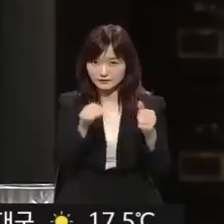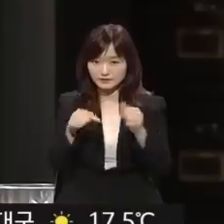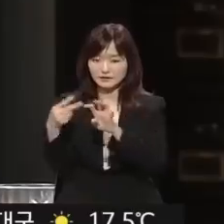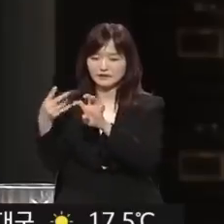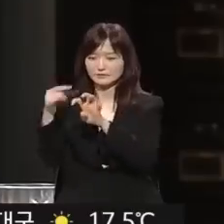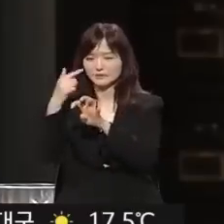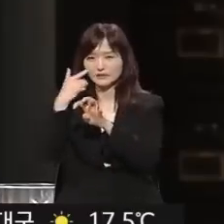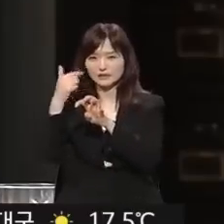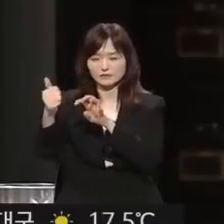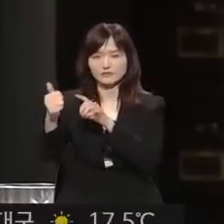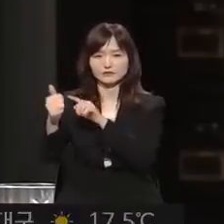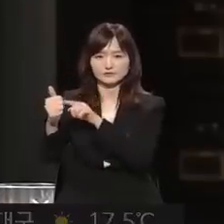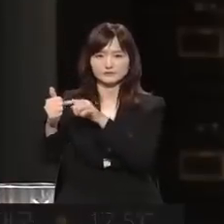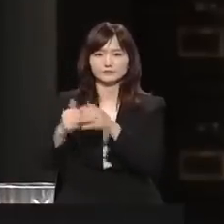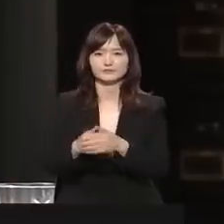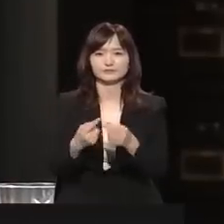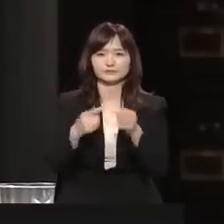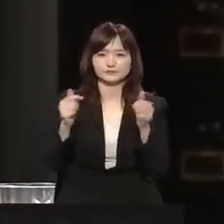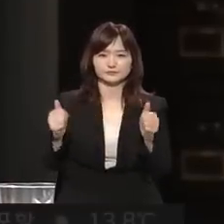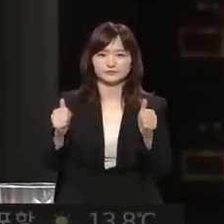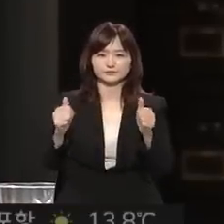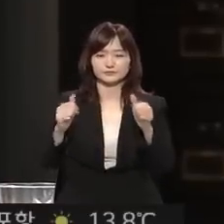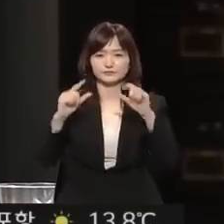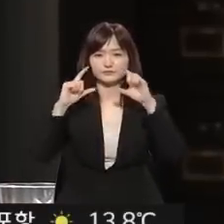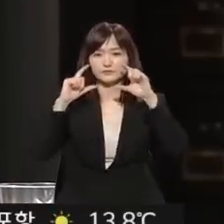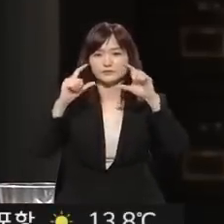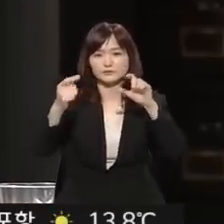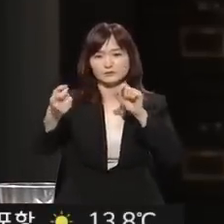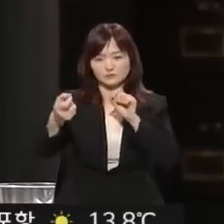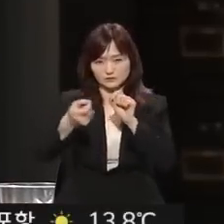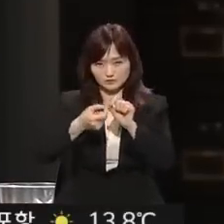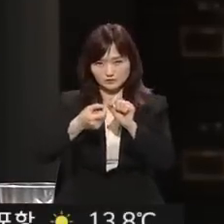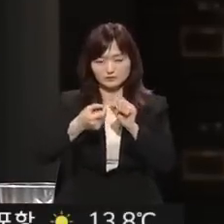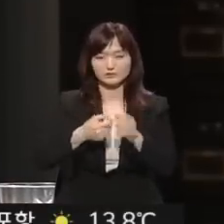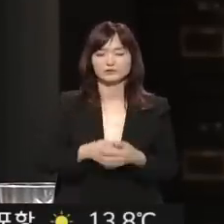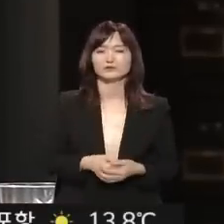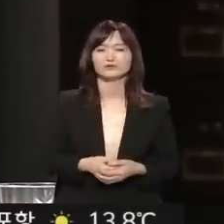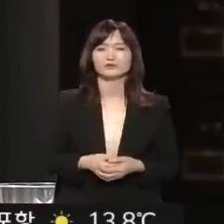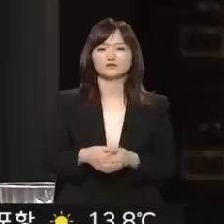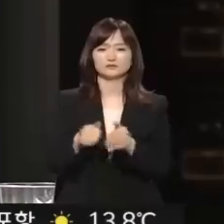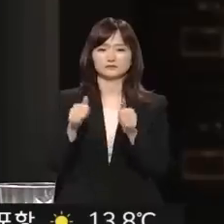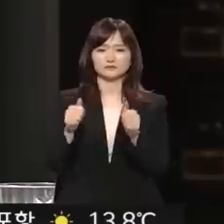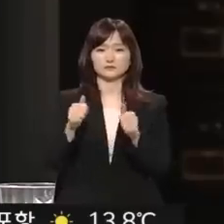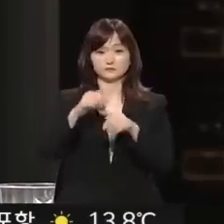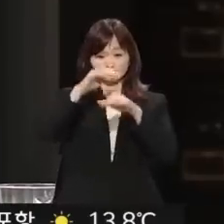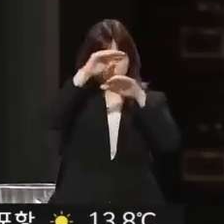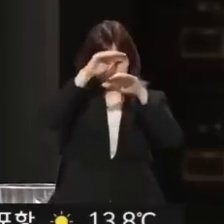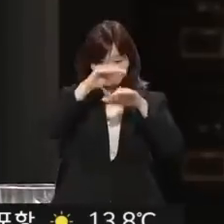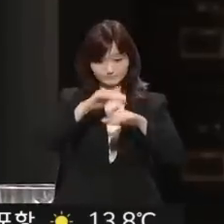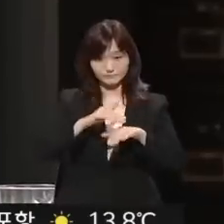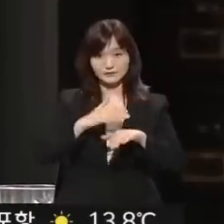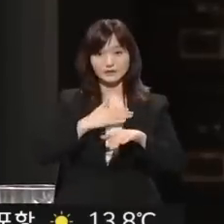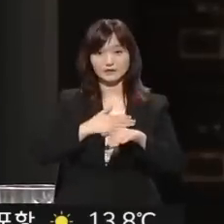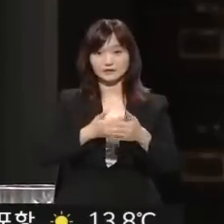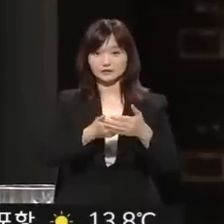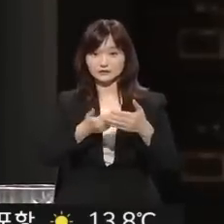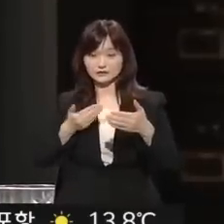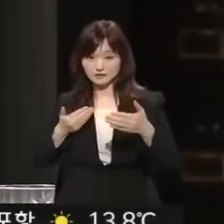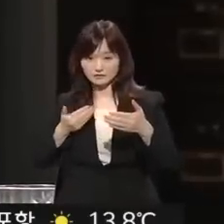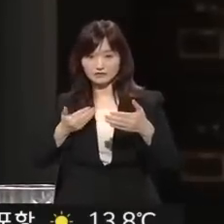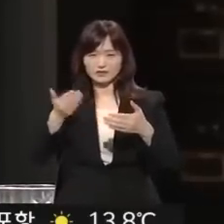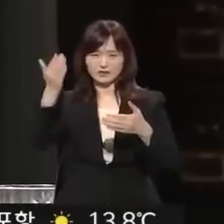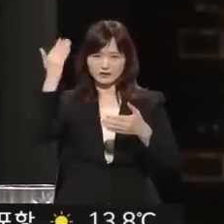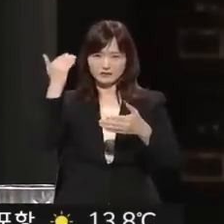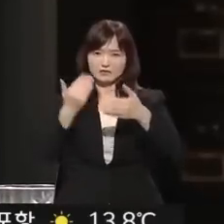버린 짓이었죠 1심 선고만 앞두고 있는 상태인데 자 일단 재판 내용 뭐 좀 깊기 전에 당시 사건